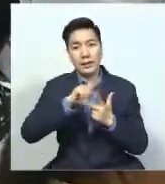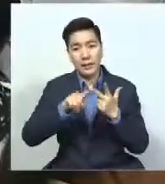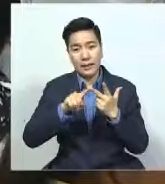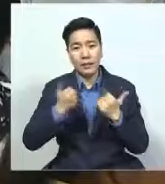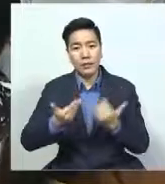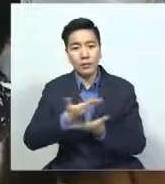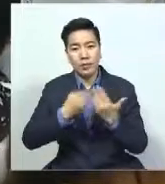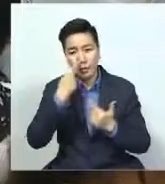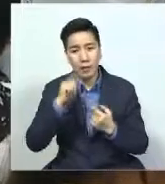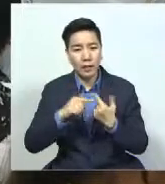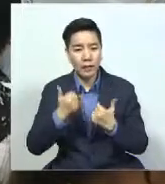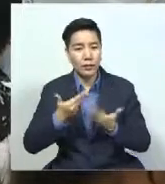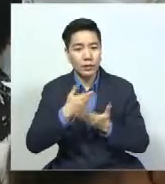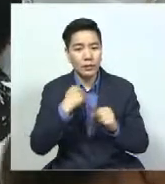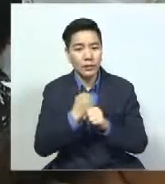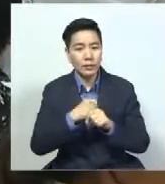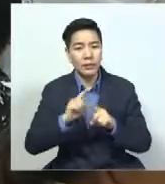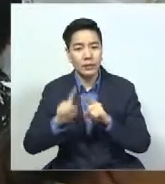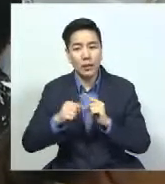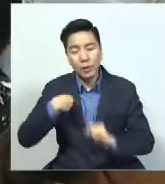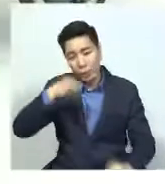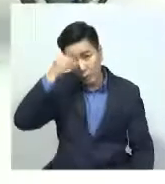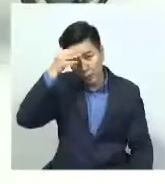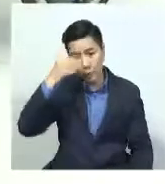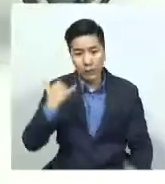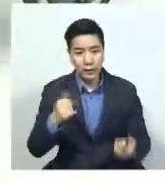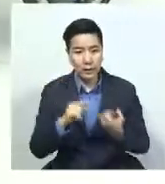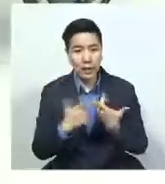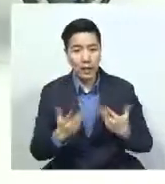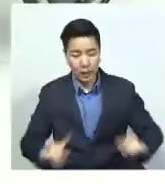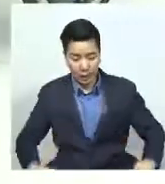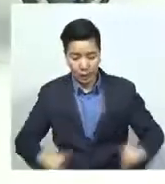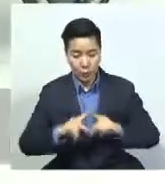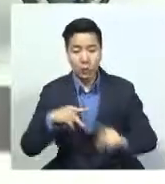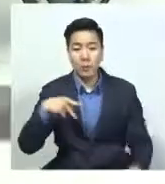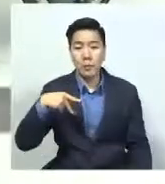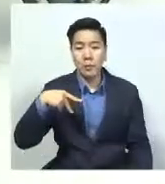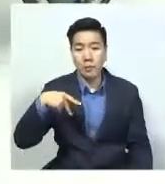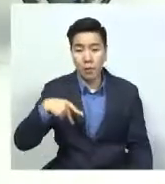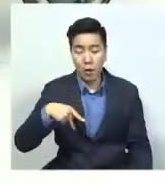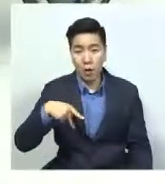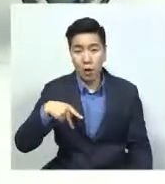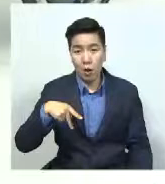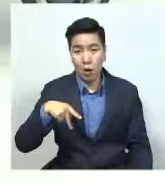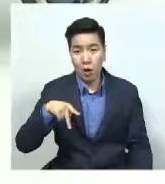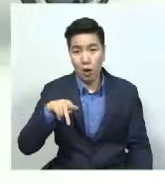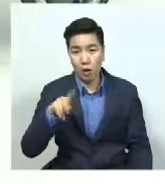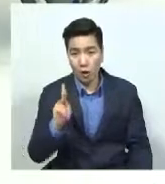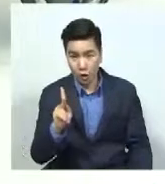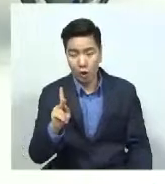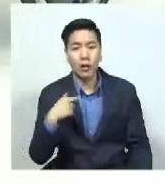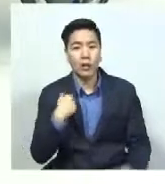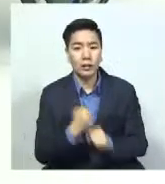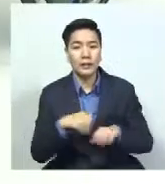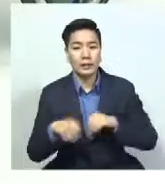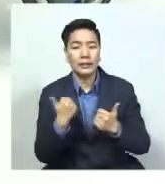ที่มีการแลกเปลี่ยนการเสวนาแลกเปลี่ยนความรู้กันนะคะซึ่งทางกระทรวงการพัฒนาสังคมและความมั่นคงของมนุษย์จัดงานวันคนพิ